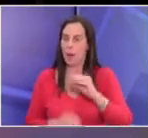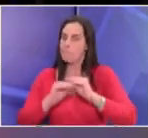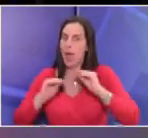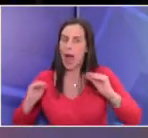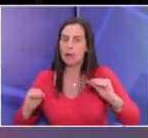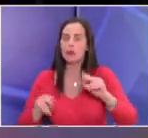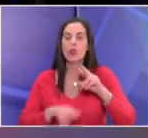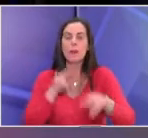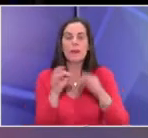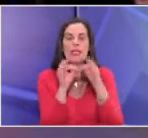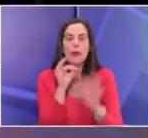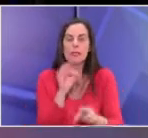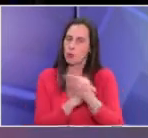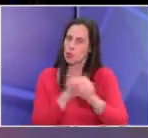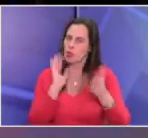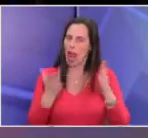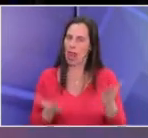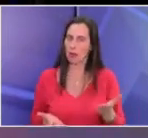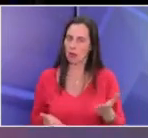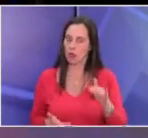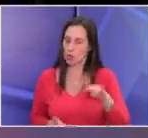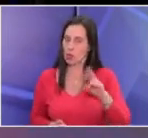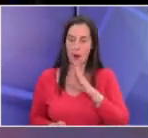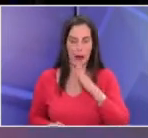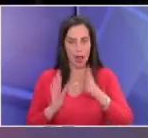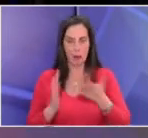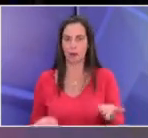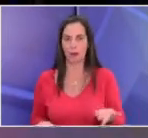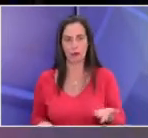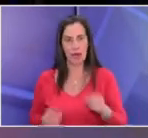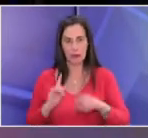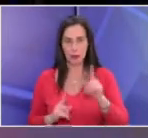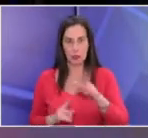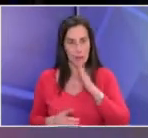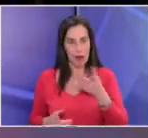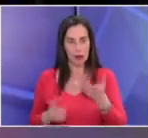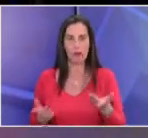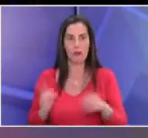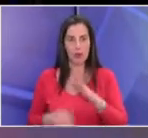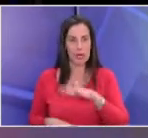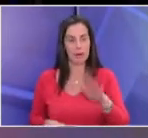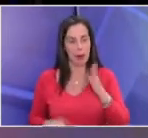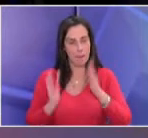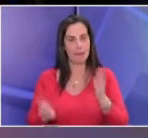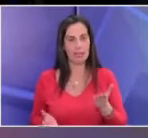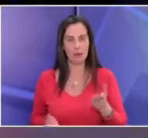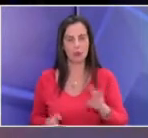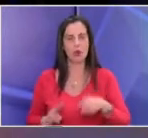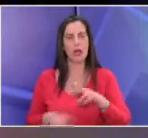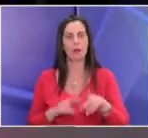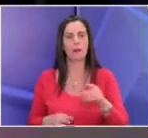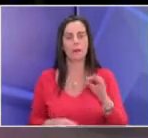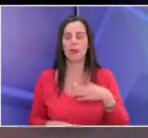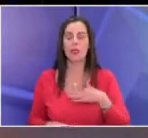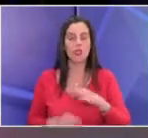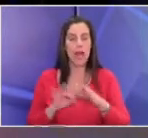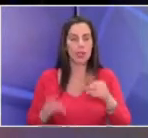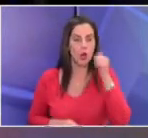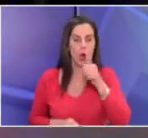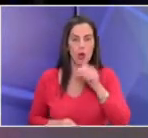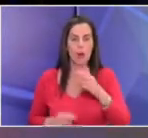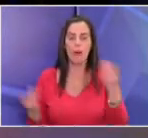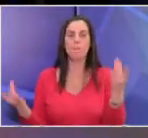ה-800 שאני משלם כל חודש? במקרה טוב, 500,000 שקל. לא, פנסיה חודשית. פנסיה חודשית. כן,